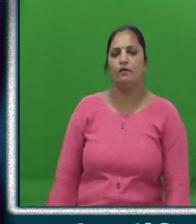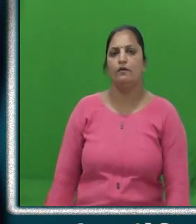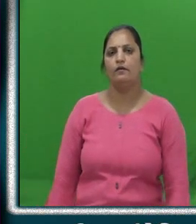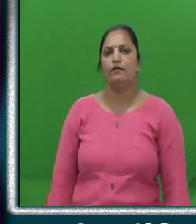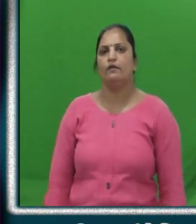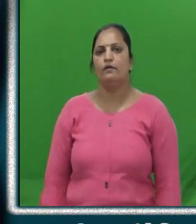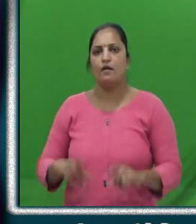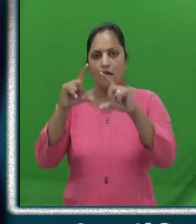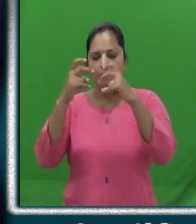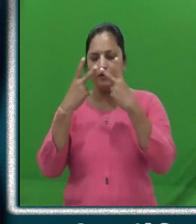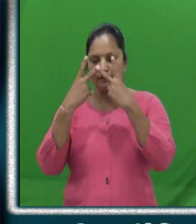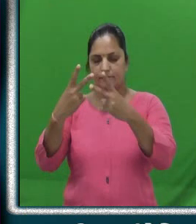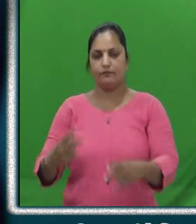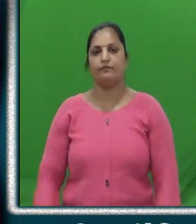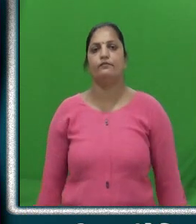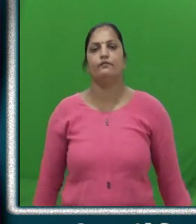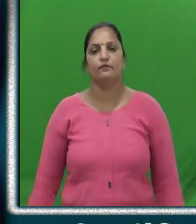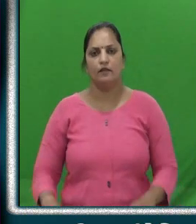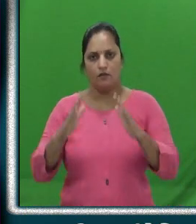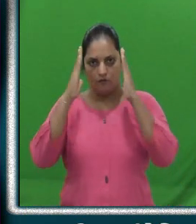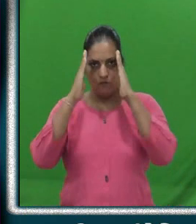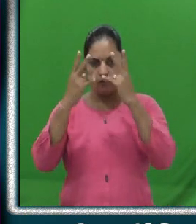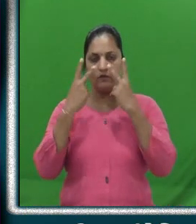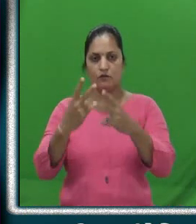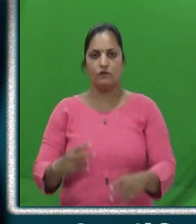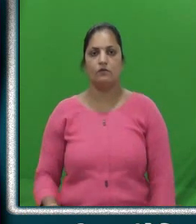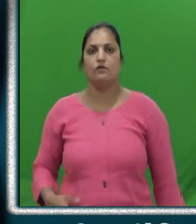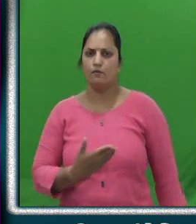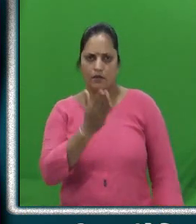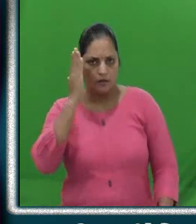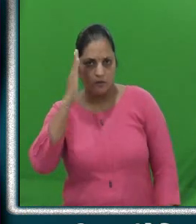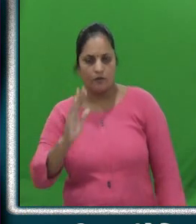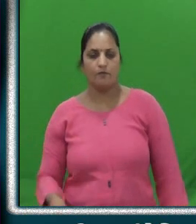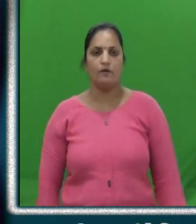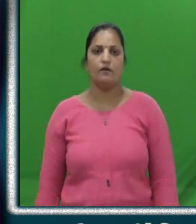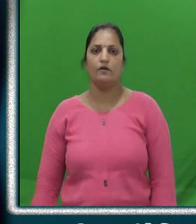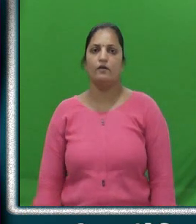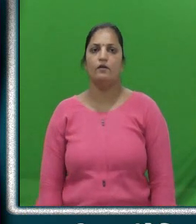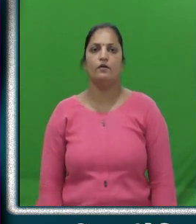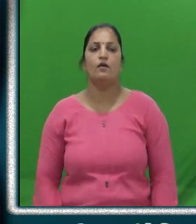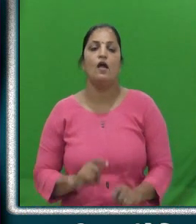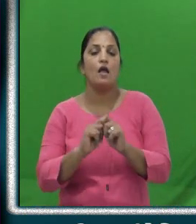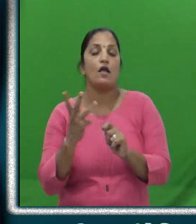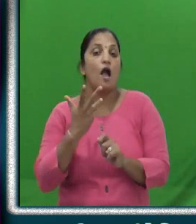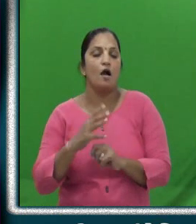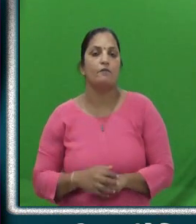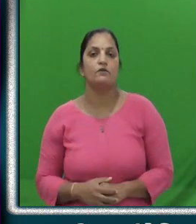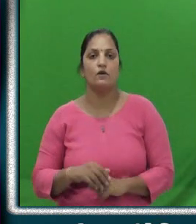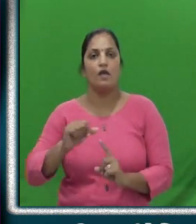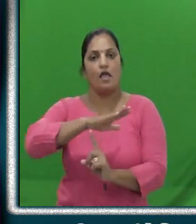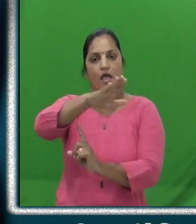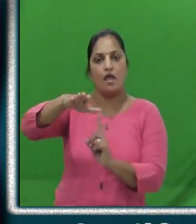તેની ટીમ. અહીંયા બે પિક્ચર અલગ આપ્યા, તમે ધ્યાનથી જુઓ તો તમને ખ્યાલ આવી જાય કે એ લોકો કેવું કામ કરે